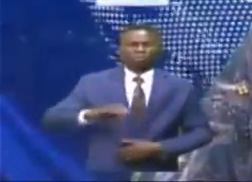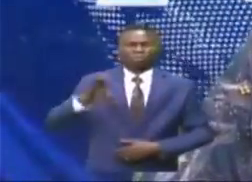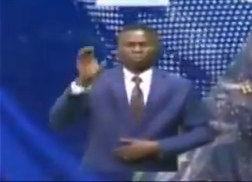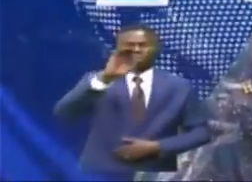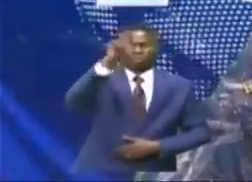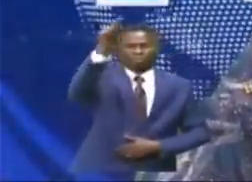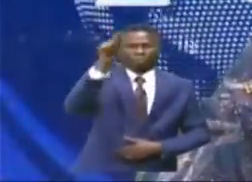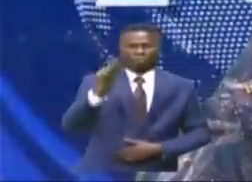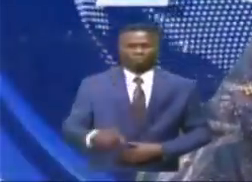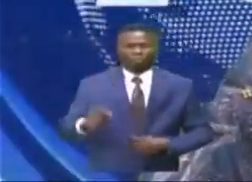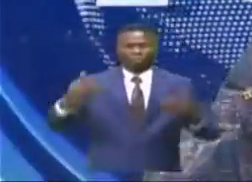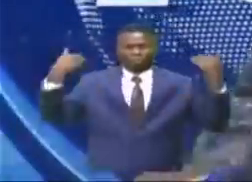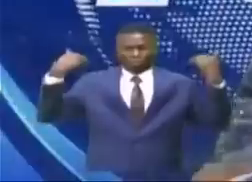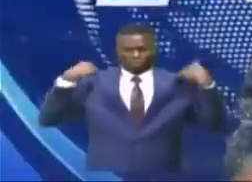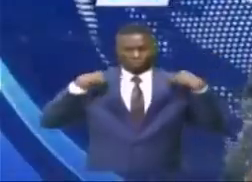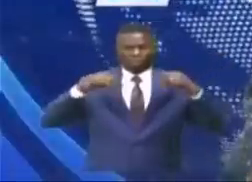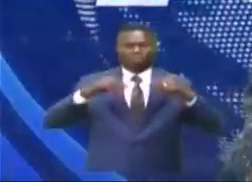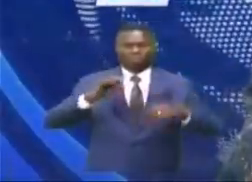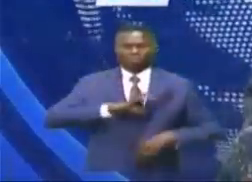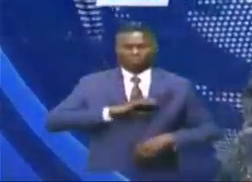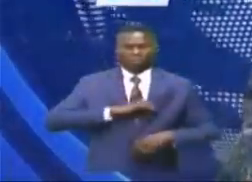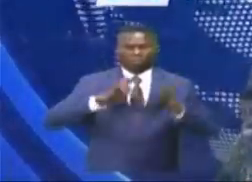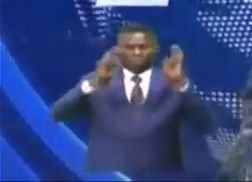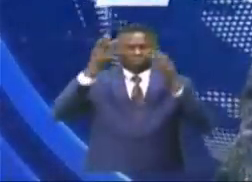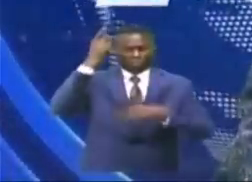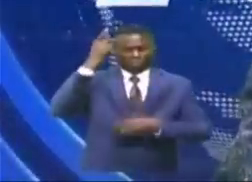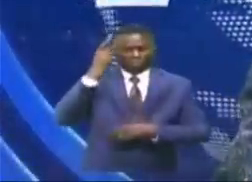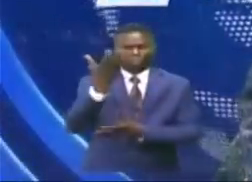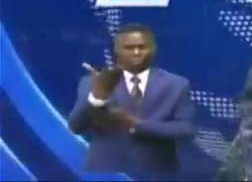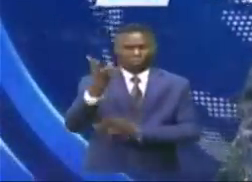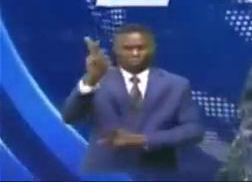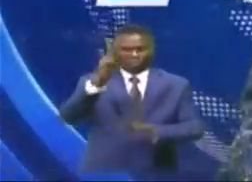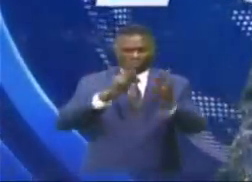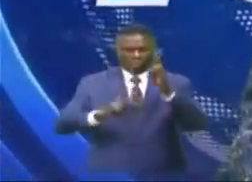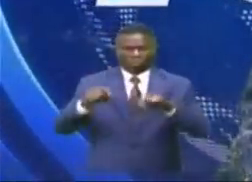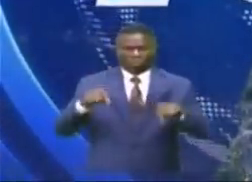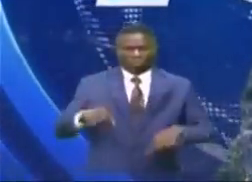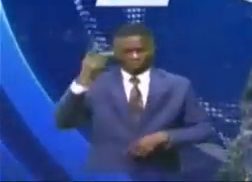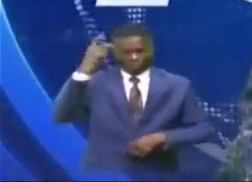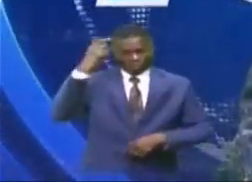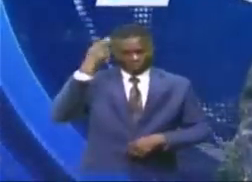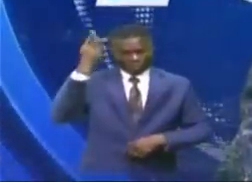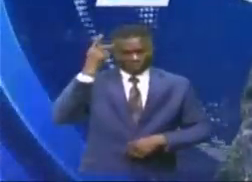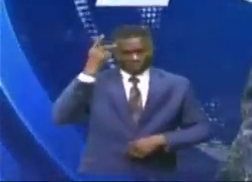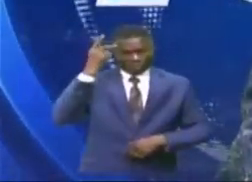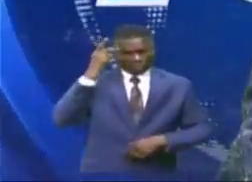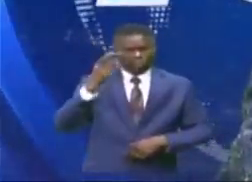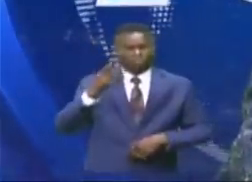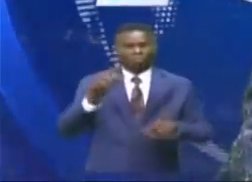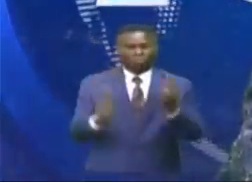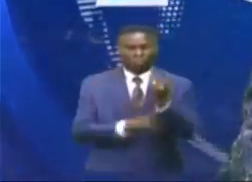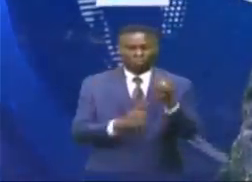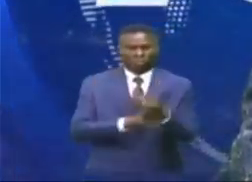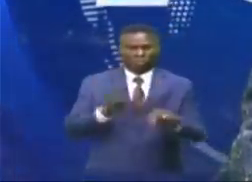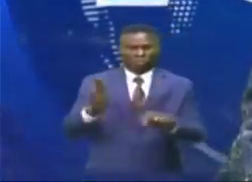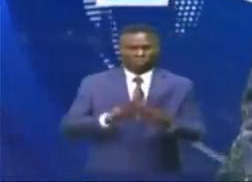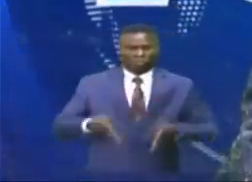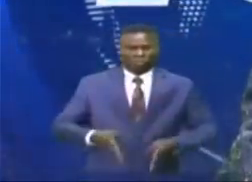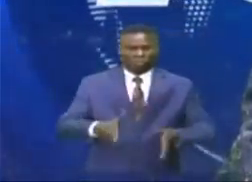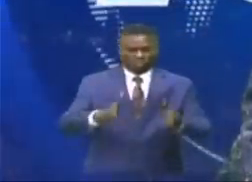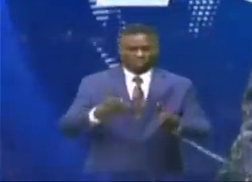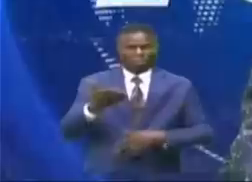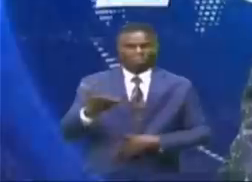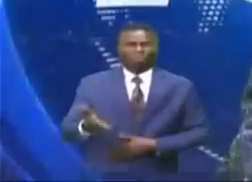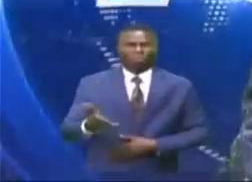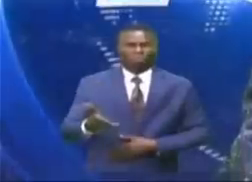de la police ville de Kinshasa rappelle au public kinois en général et aux usagers de la route en